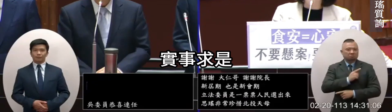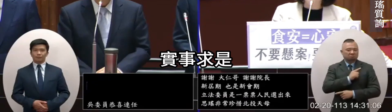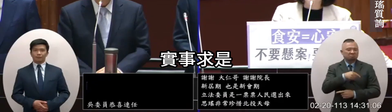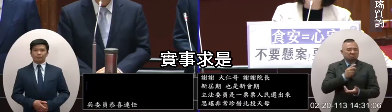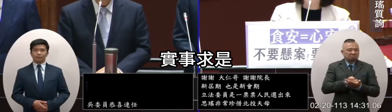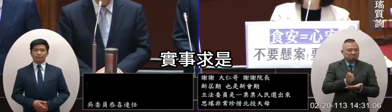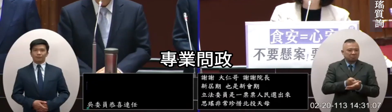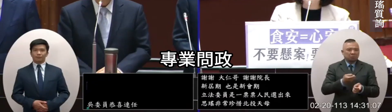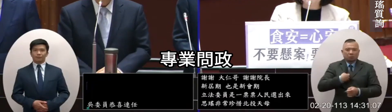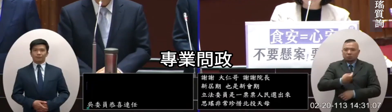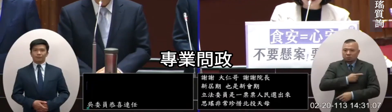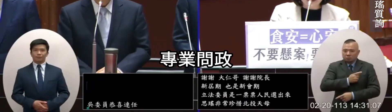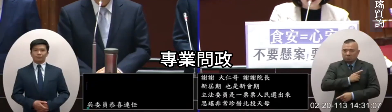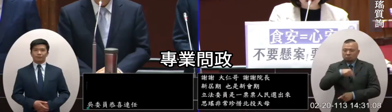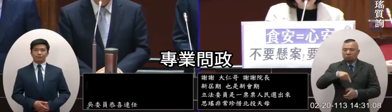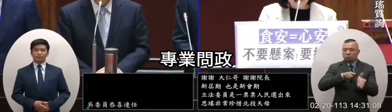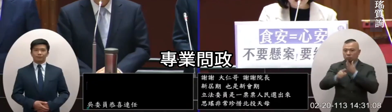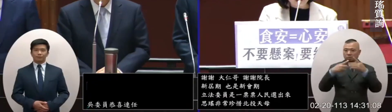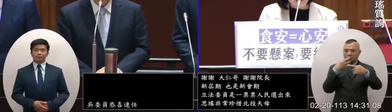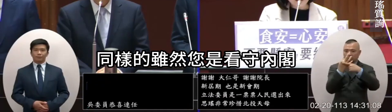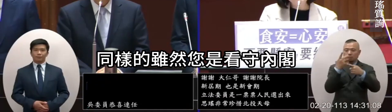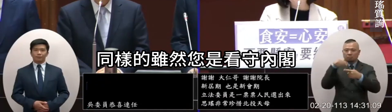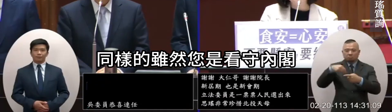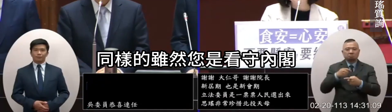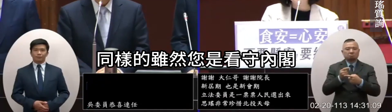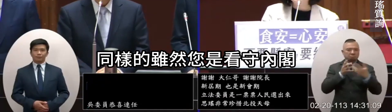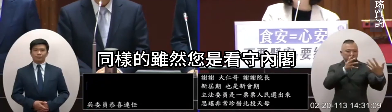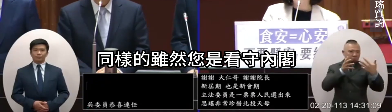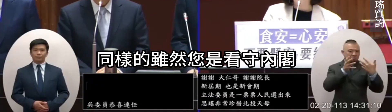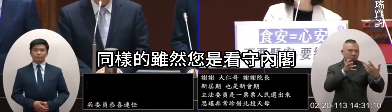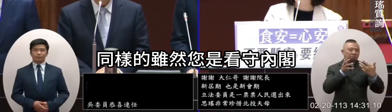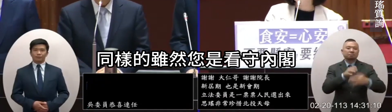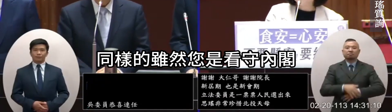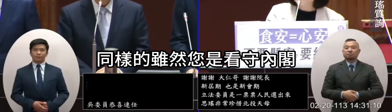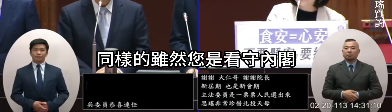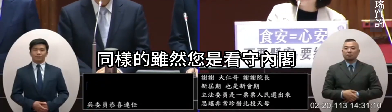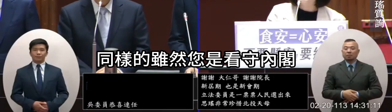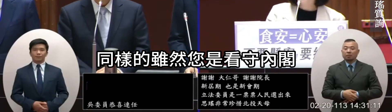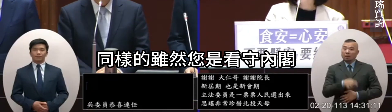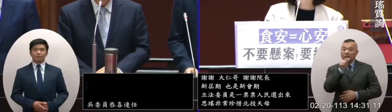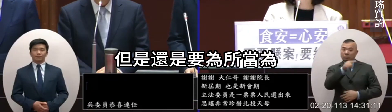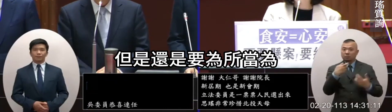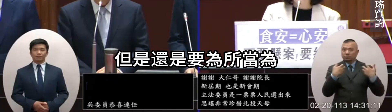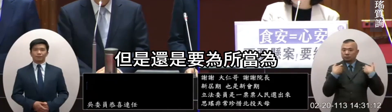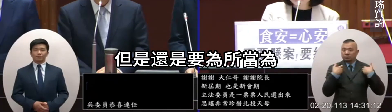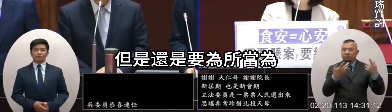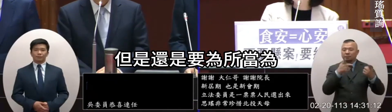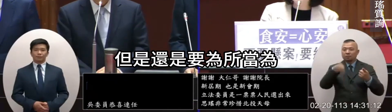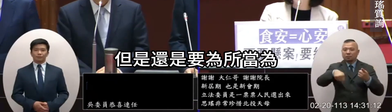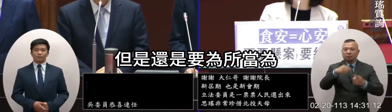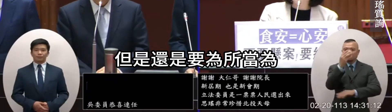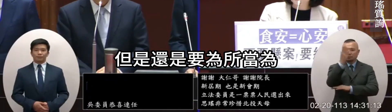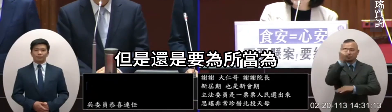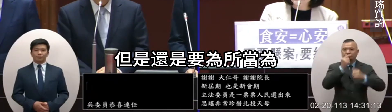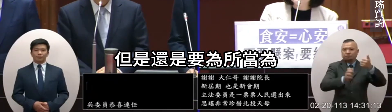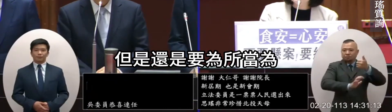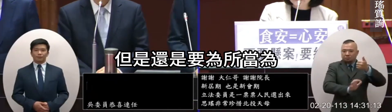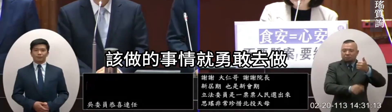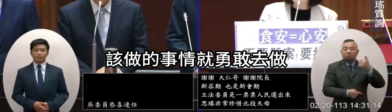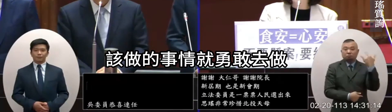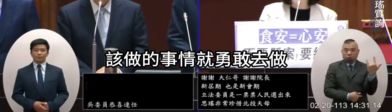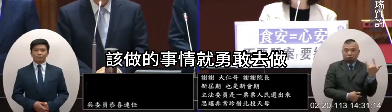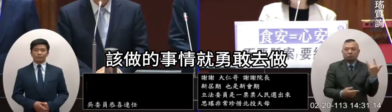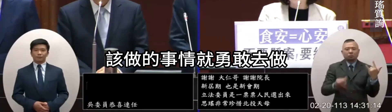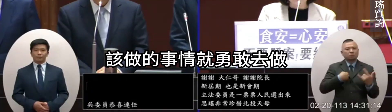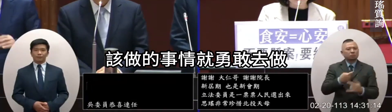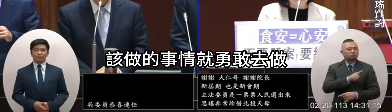实事求是、专业问政。同样的，虽然您是看守内阁，但是还是要为所当为，